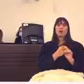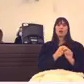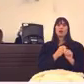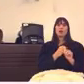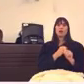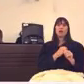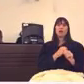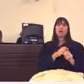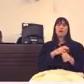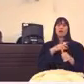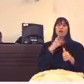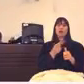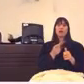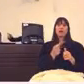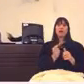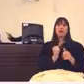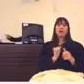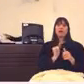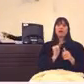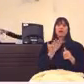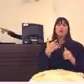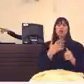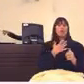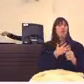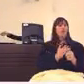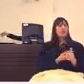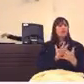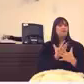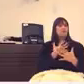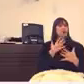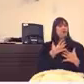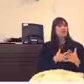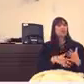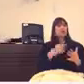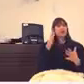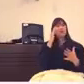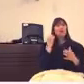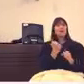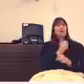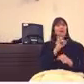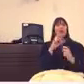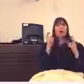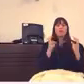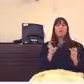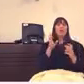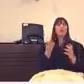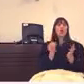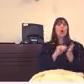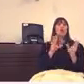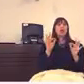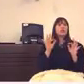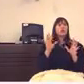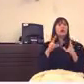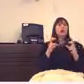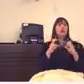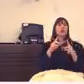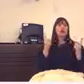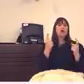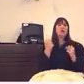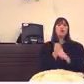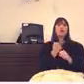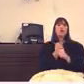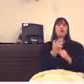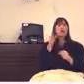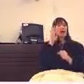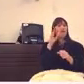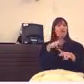ואני אומר לך שהיינו בנפש חפצה, אני מכיר את הפעילות של העמותה הזאת ושל עוד עשרות עמותות אחרות שפועלות בחיפה ובארץ